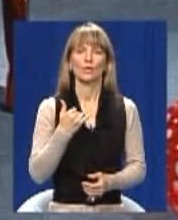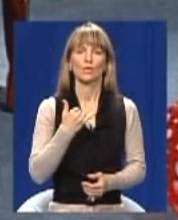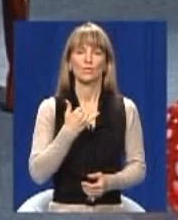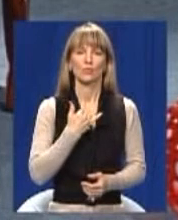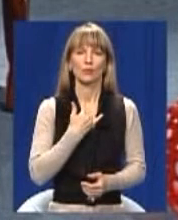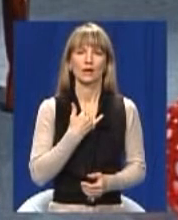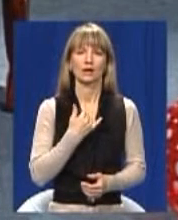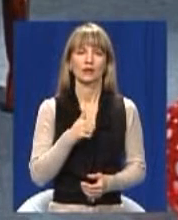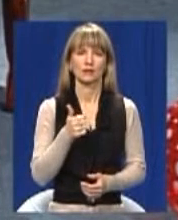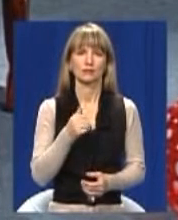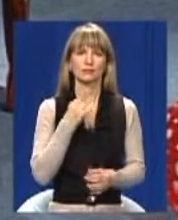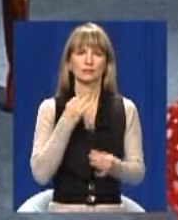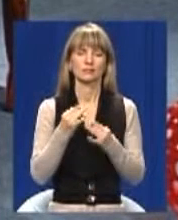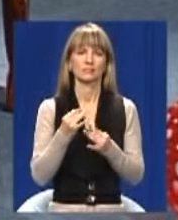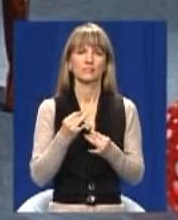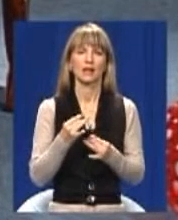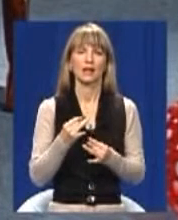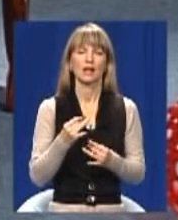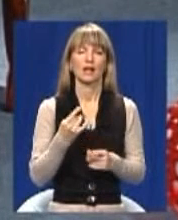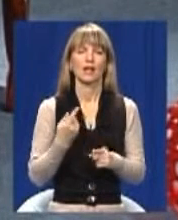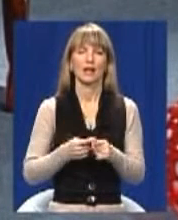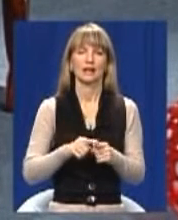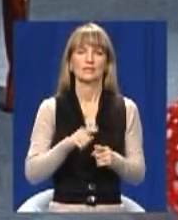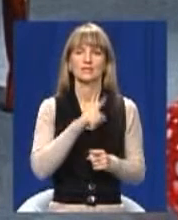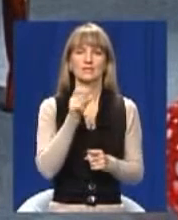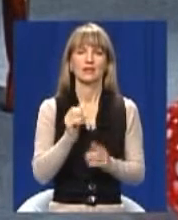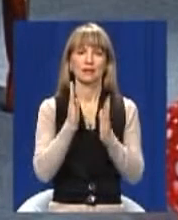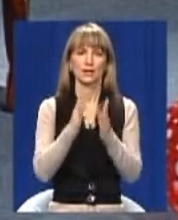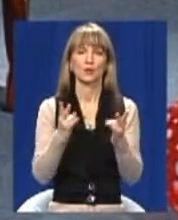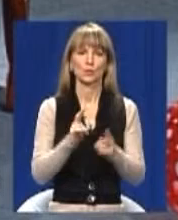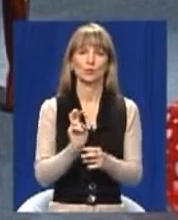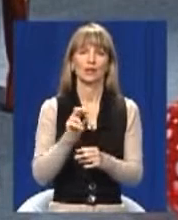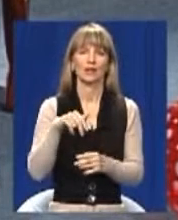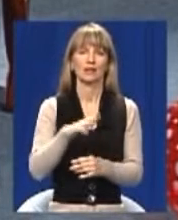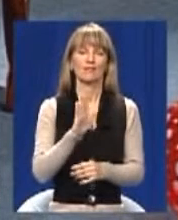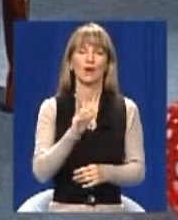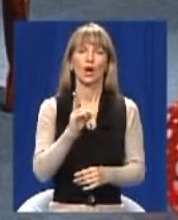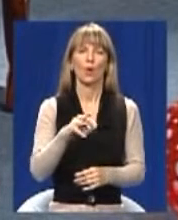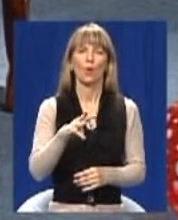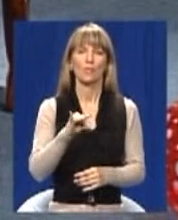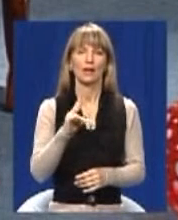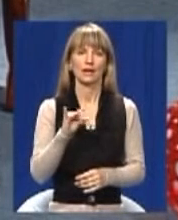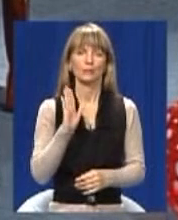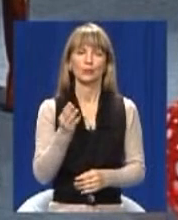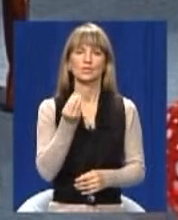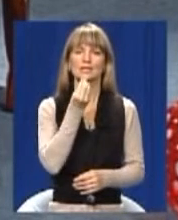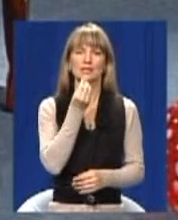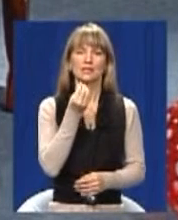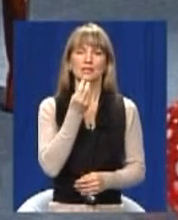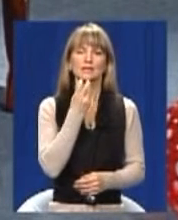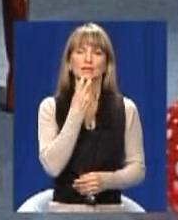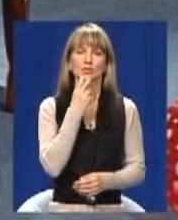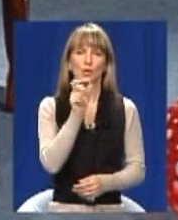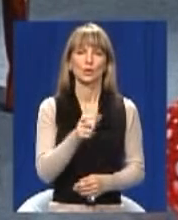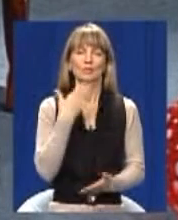історій нема. О, ну це тобі, до речі, якраз за адресою треба йти в коміки. І будеш ти смішити людей своїми жартами